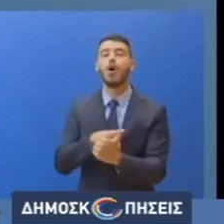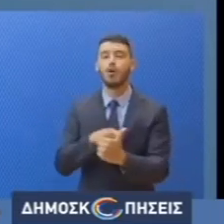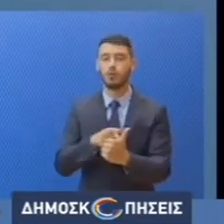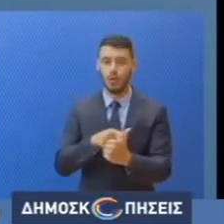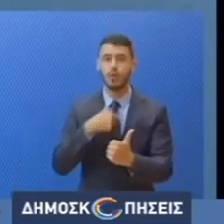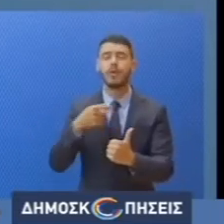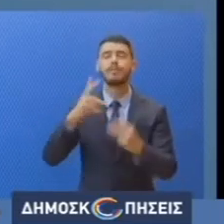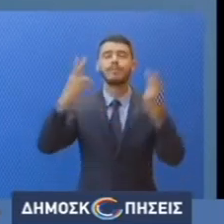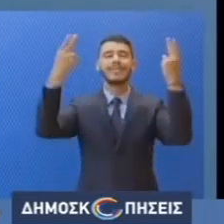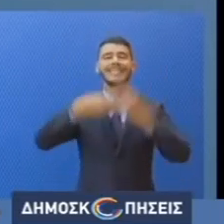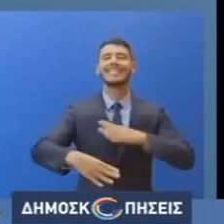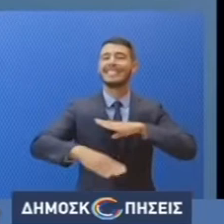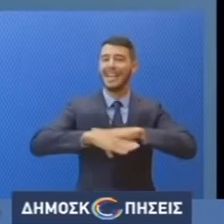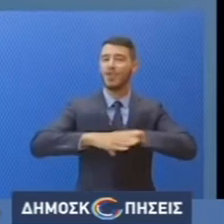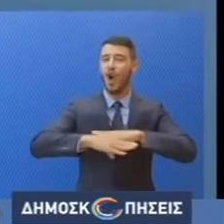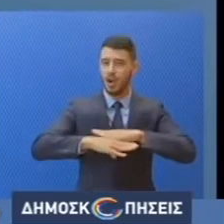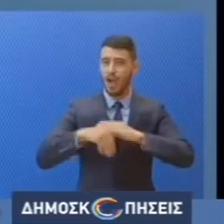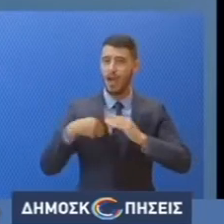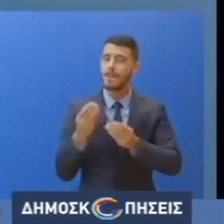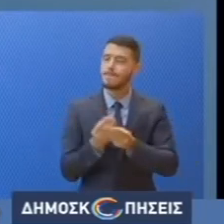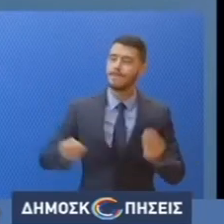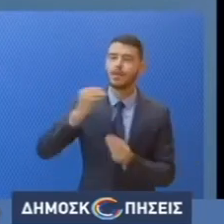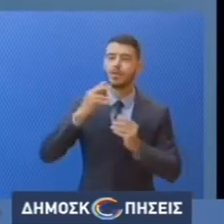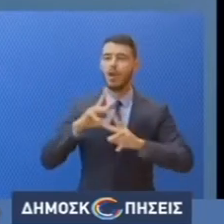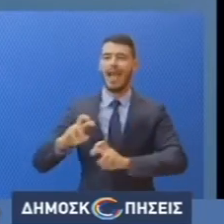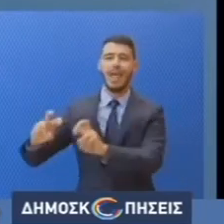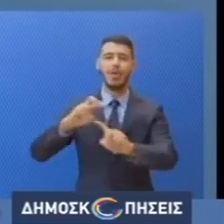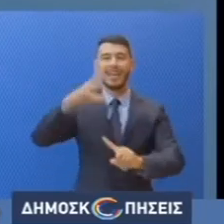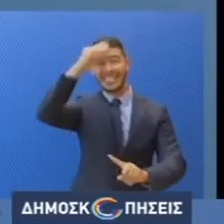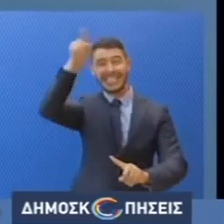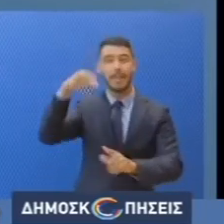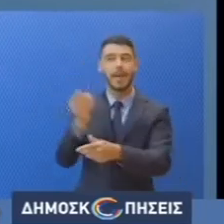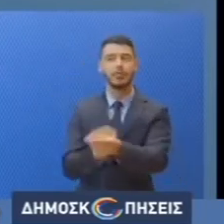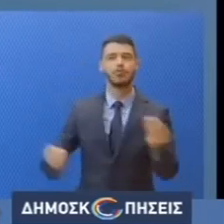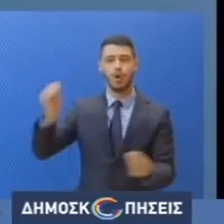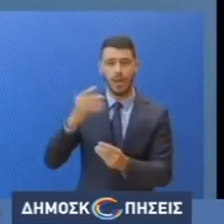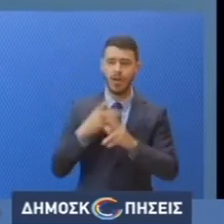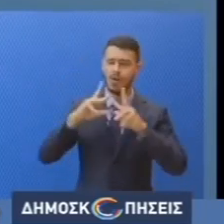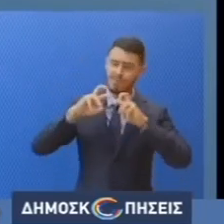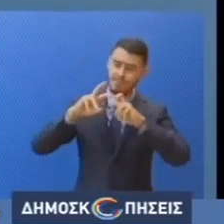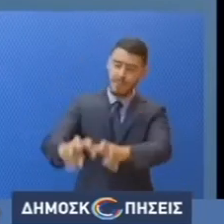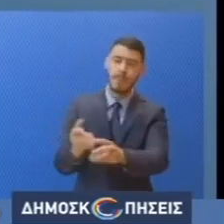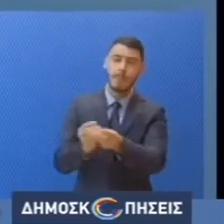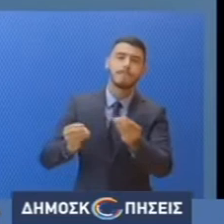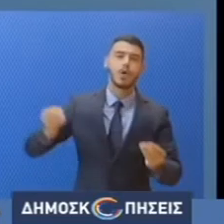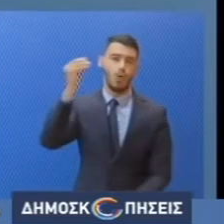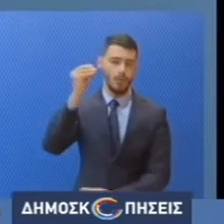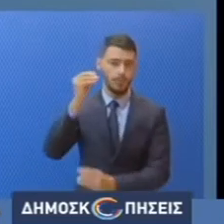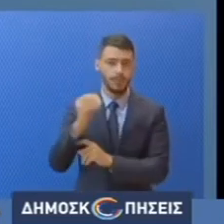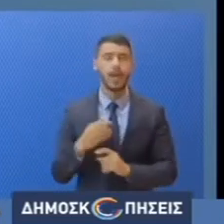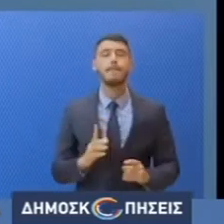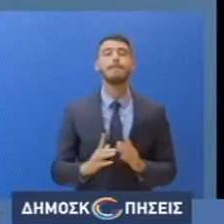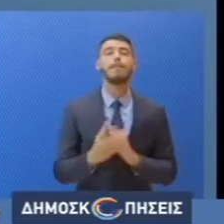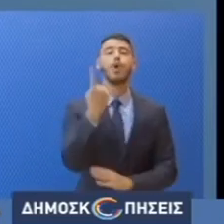έλεγχοι στις πύλες εισόδου της χώρας, με έμφαση στο συνοριακό φυλάκιο του Προμαχώνα. Από την 1η Ιουλίου μέχρι και την 11η